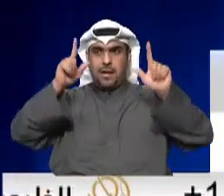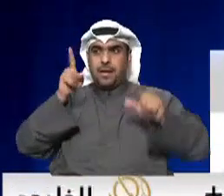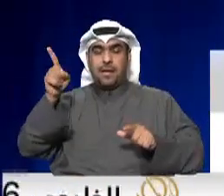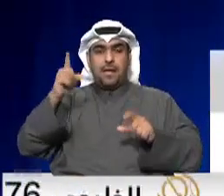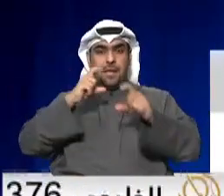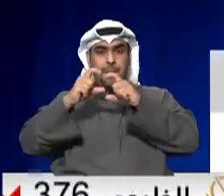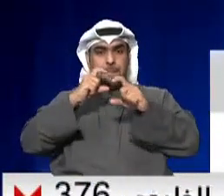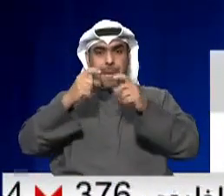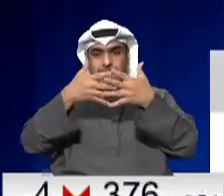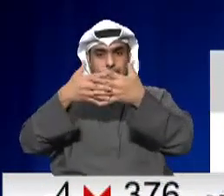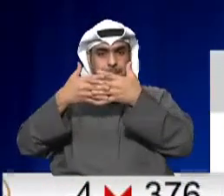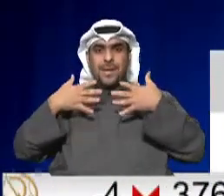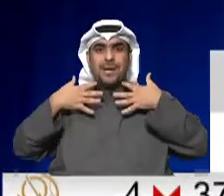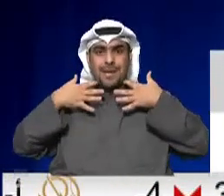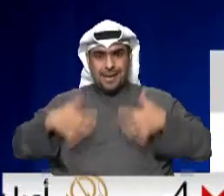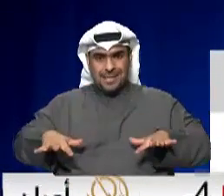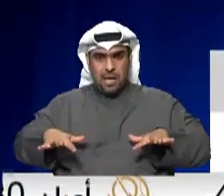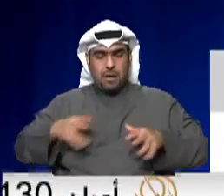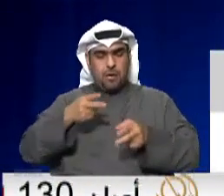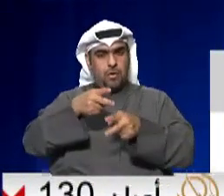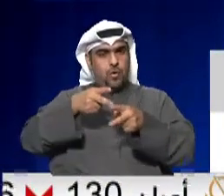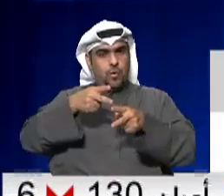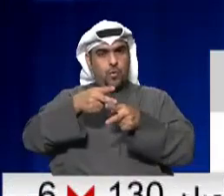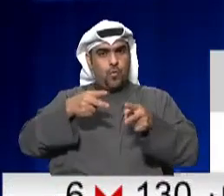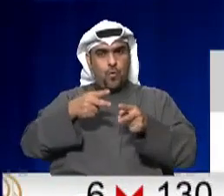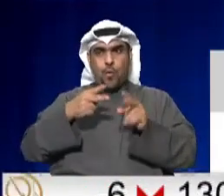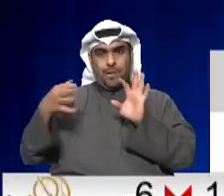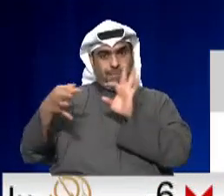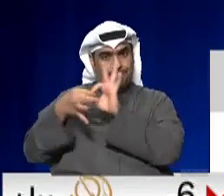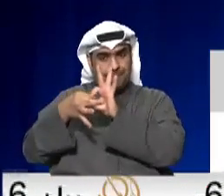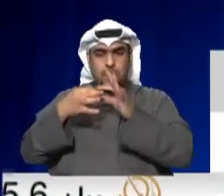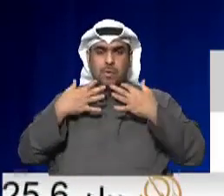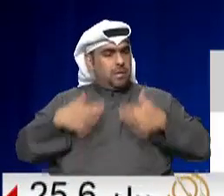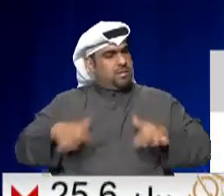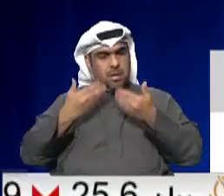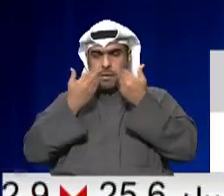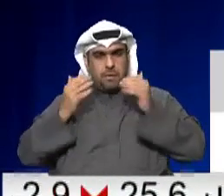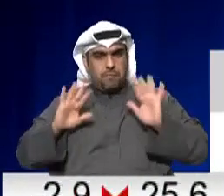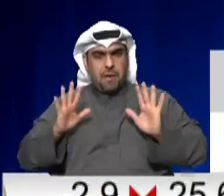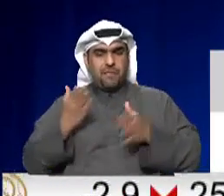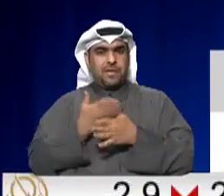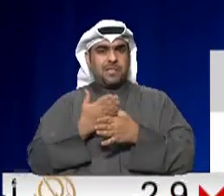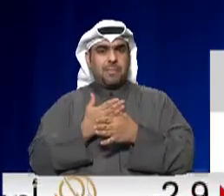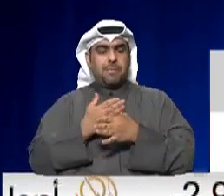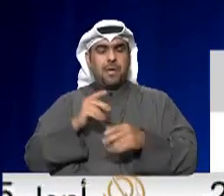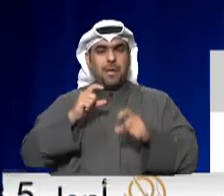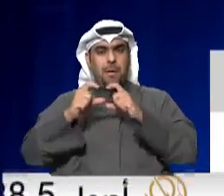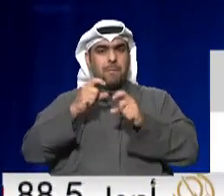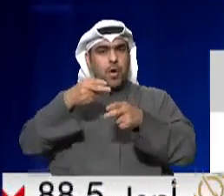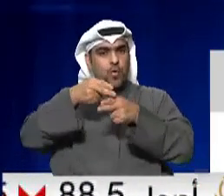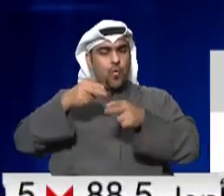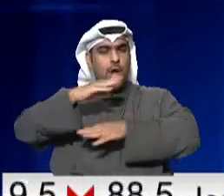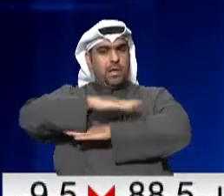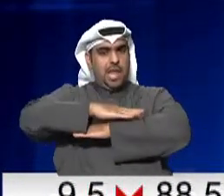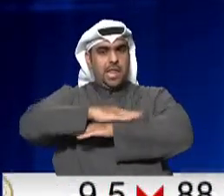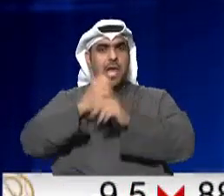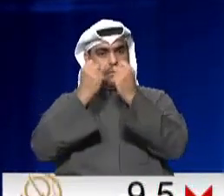اوضاع وحدات الجهاز المصرفي في ظل ما تمتلكه البنوك من مصدات ماليه كبيره